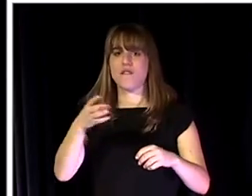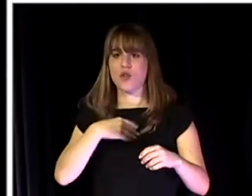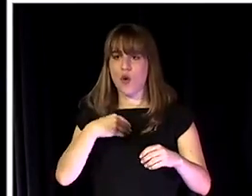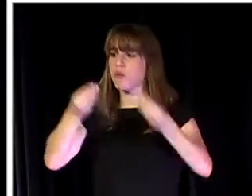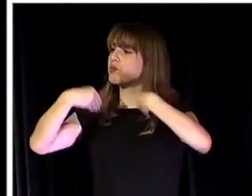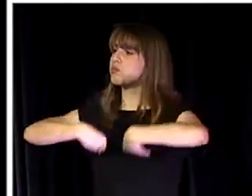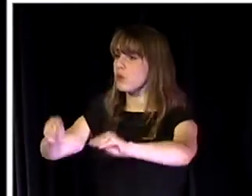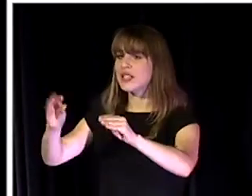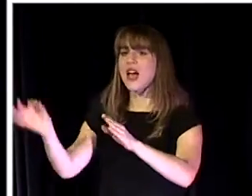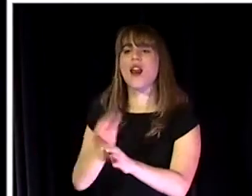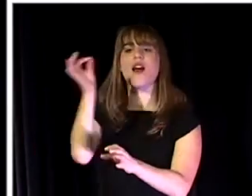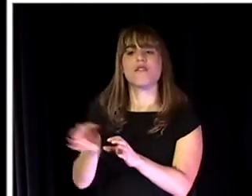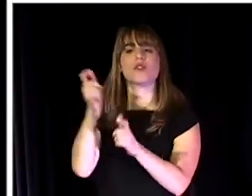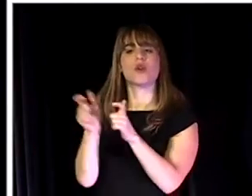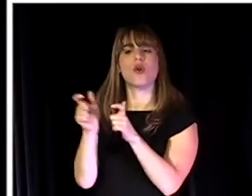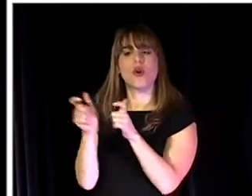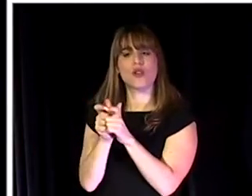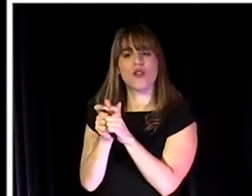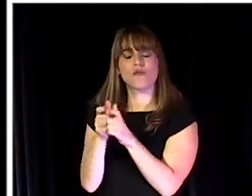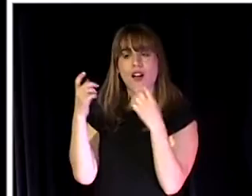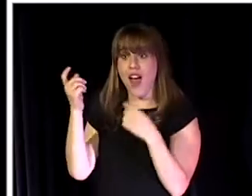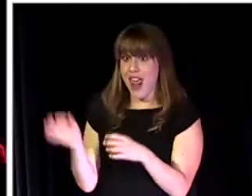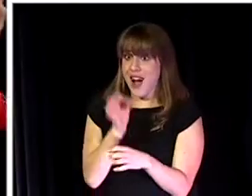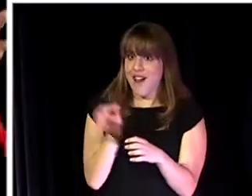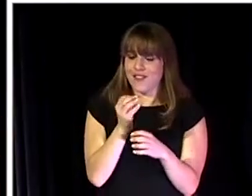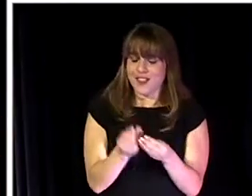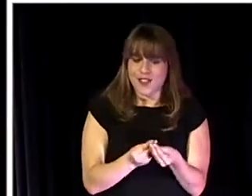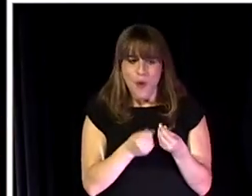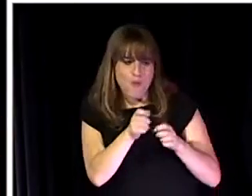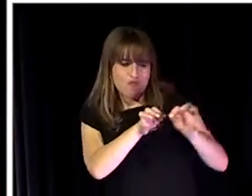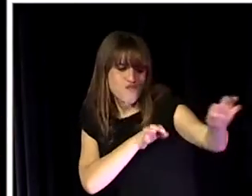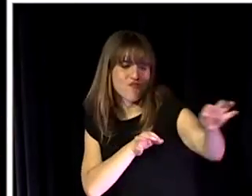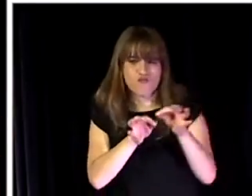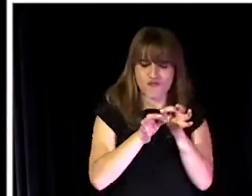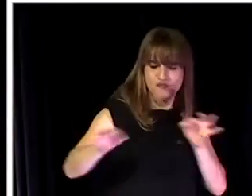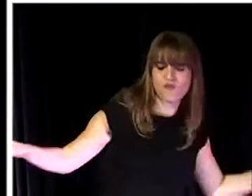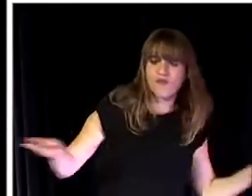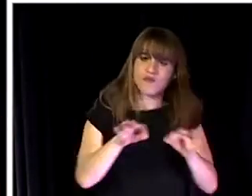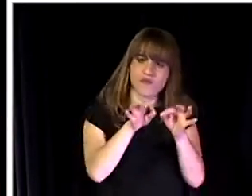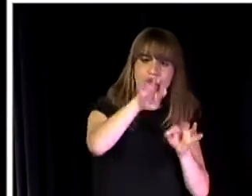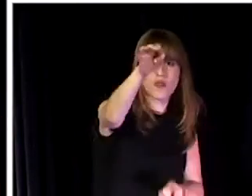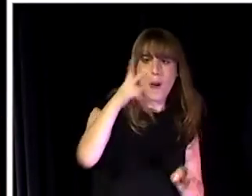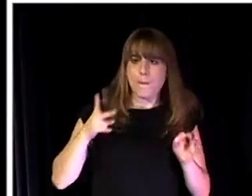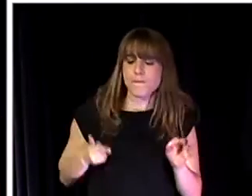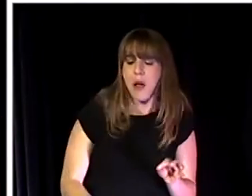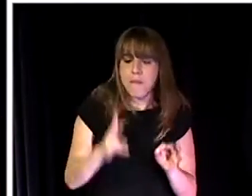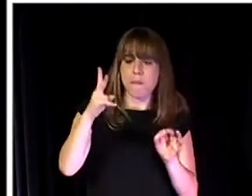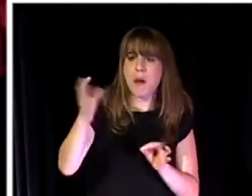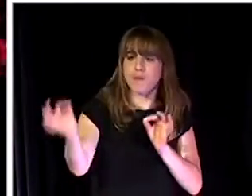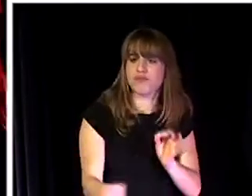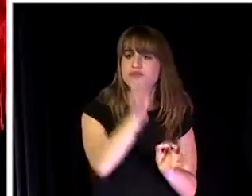χωριού. Και ο ράφτης το πήρε, μέτρησε από εδώ, μέτρησε από εκεί και κάθισε και